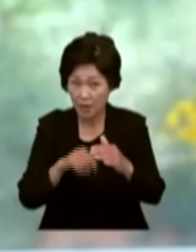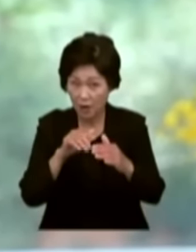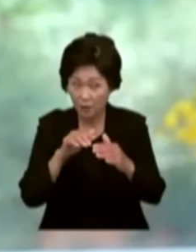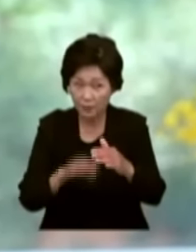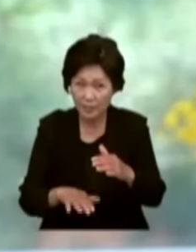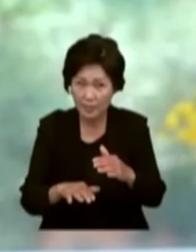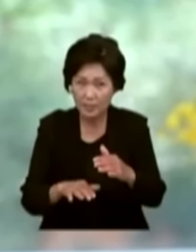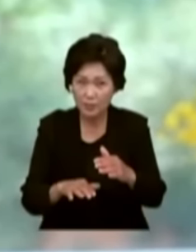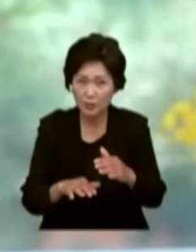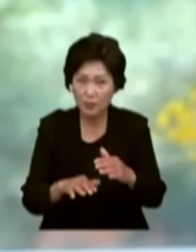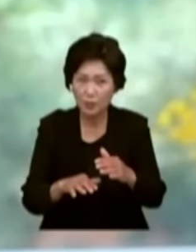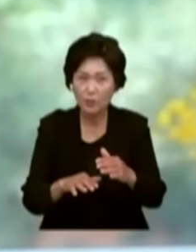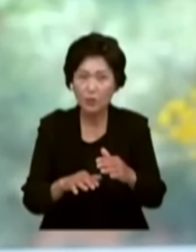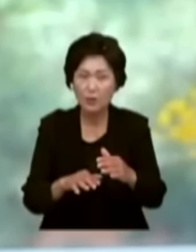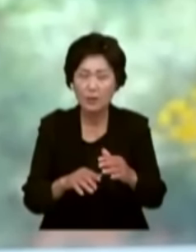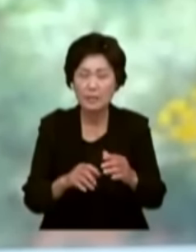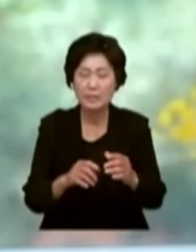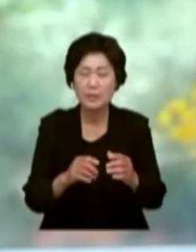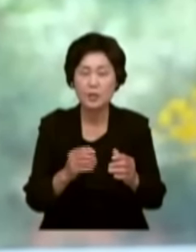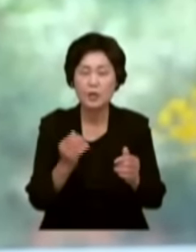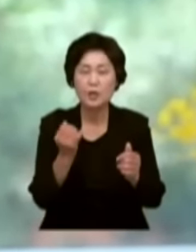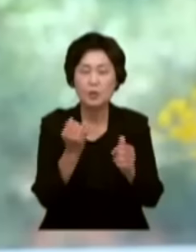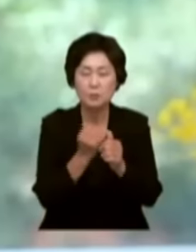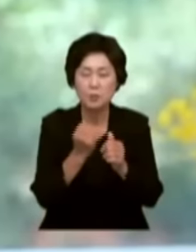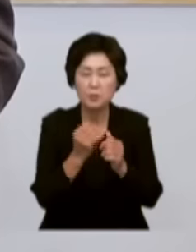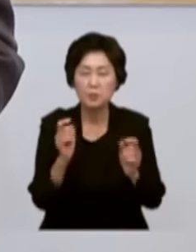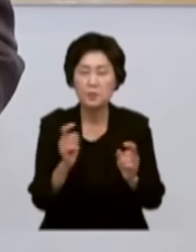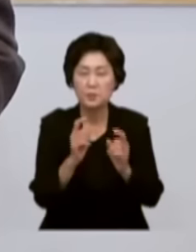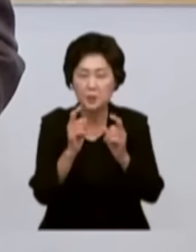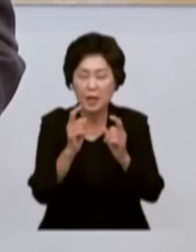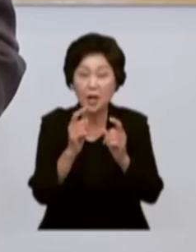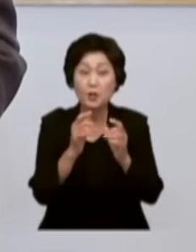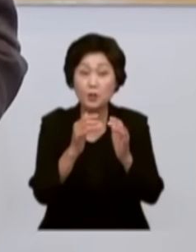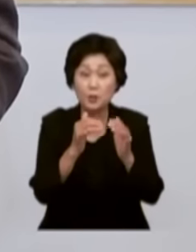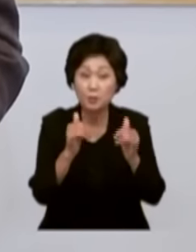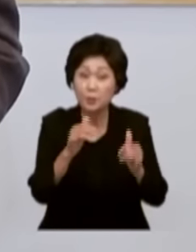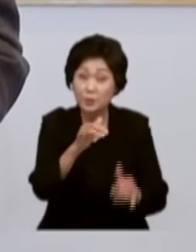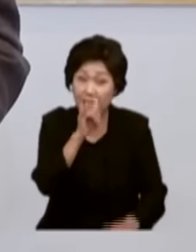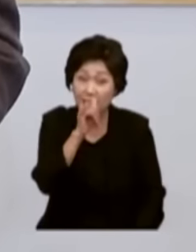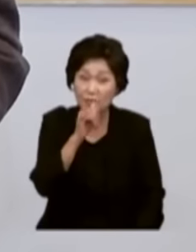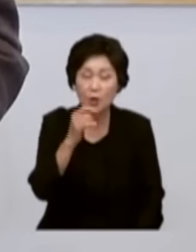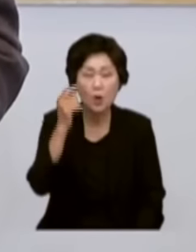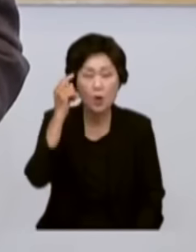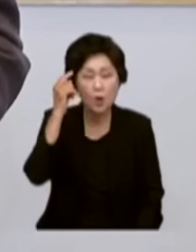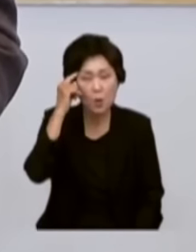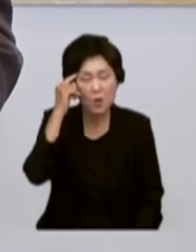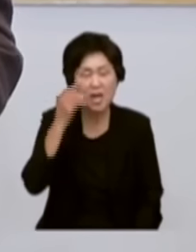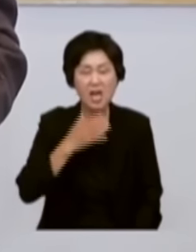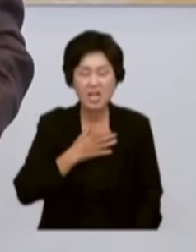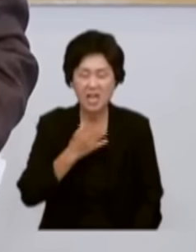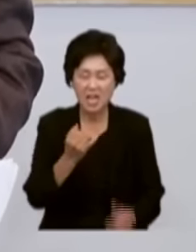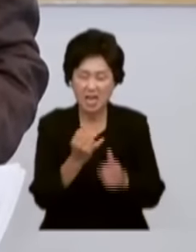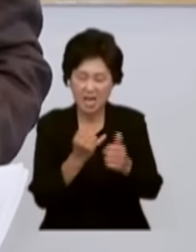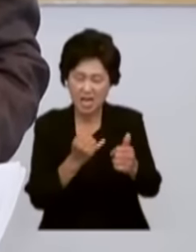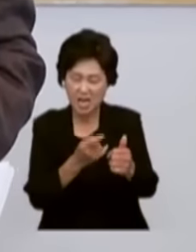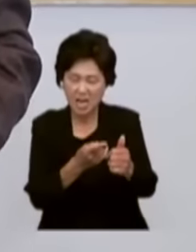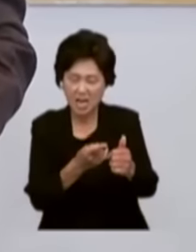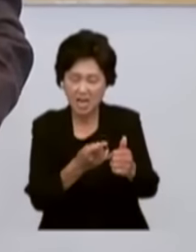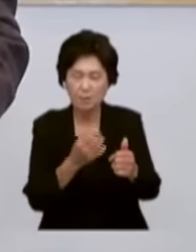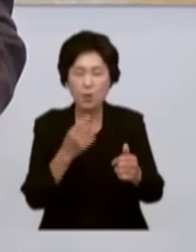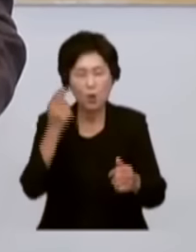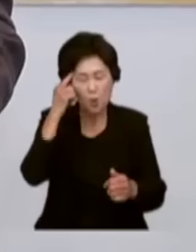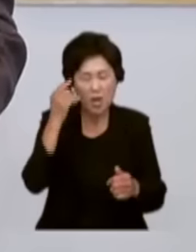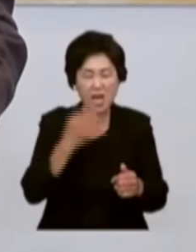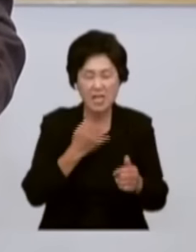부부싸움 아예인진 분들이 너무너무 많다는 사실이에요. 맞아요. 왜 나한테 이 남자를 주셨을까? 이 여자를 주셨을까? 그리고 이제 목사님 설교를